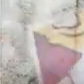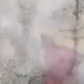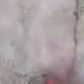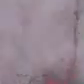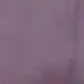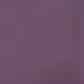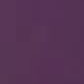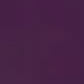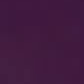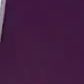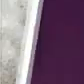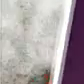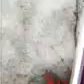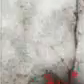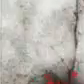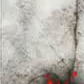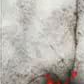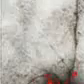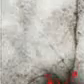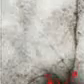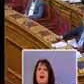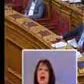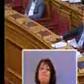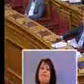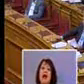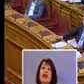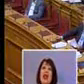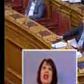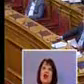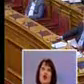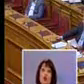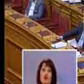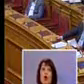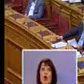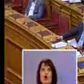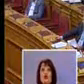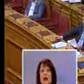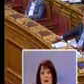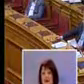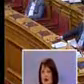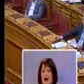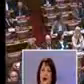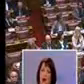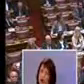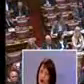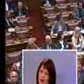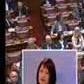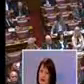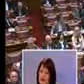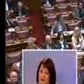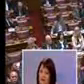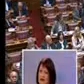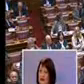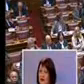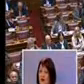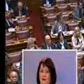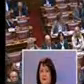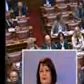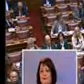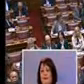Κανελοπούλου επιτέθηκε στην Χρυσή Αυγή για τη δολοφονία Φίσα, χαρακτηρίζοντας τους Χρυσαυγίτες επίγονους των Ναζί. Από τα πίσω έδρανα ακούστηκε να φωνάζει και να